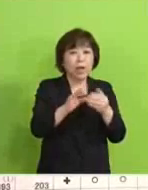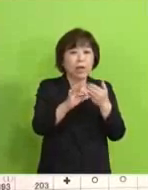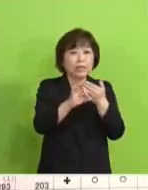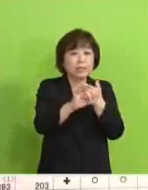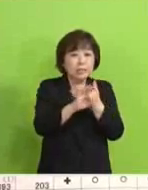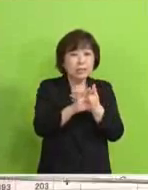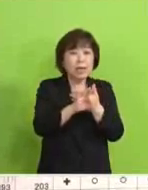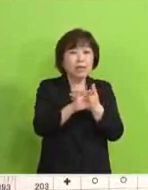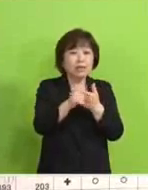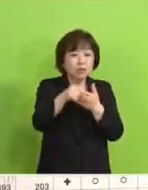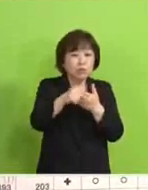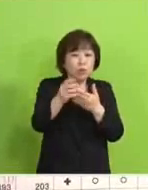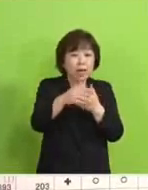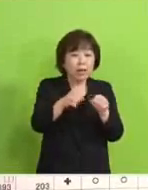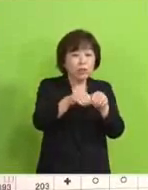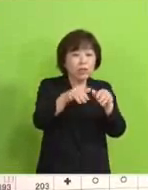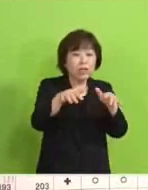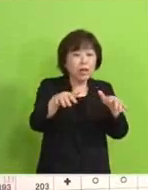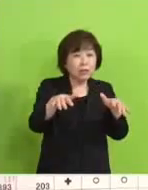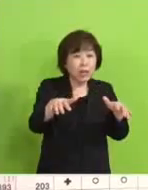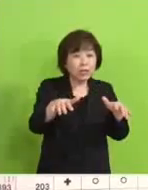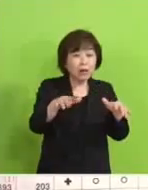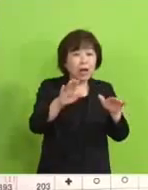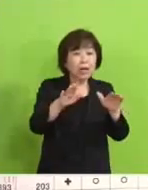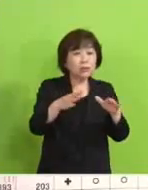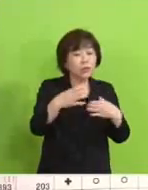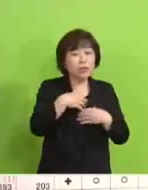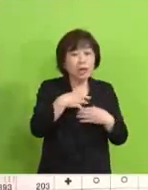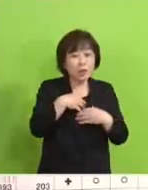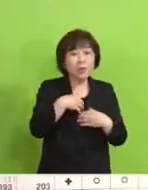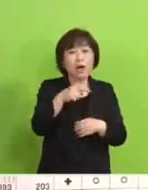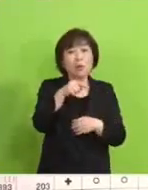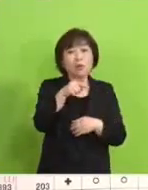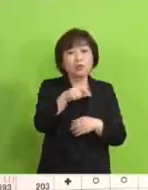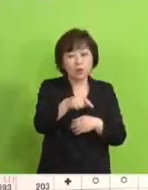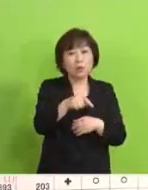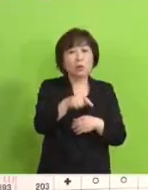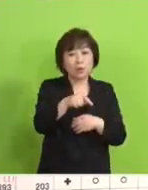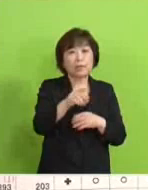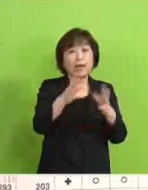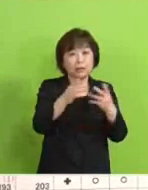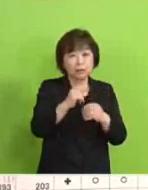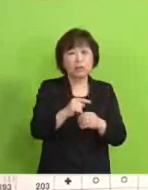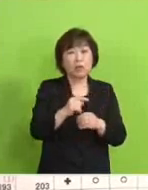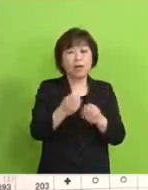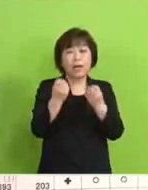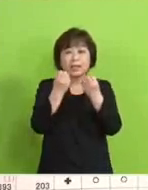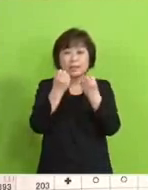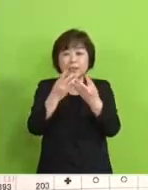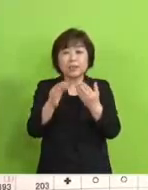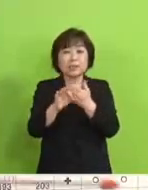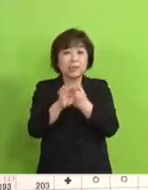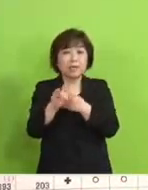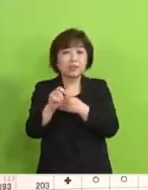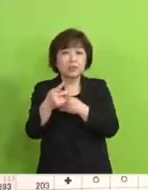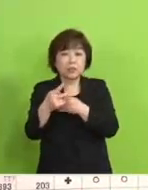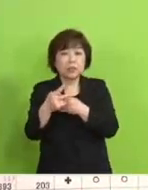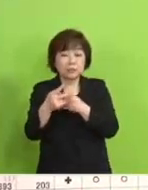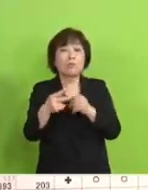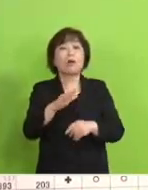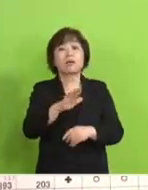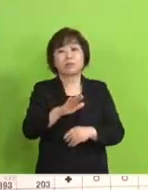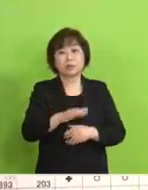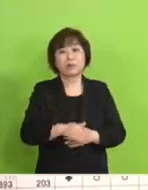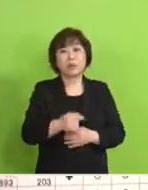例ごとの広がりの危険が今の段階では見られないのがこちらになります。でここが新規12事例になります。